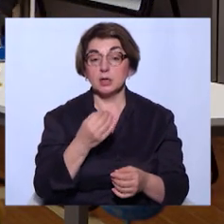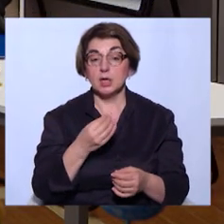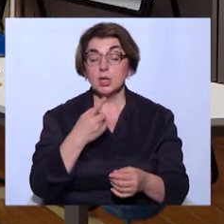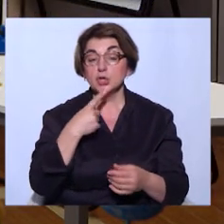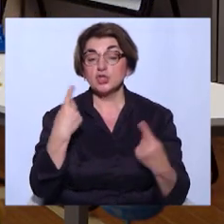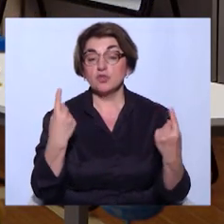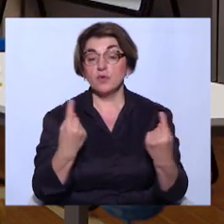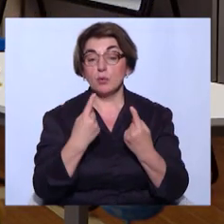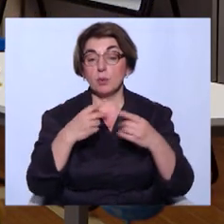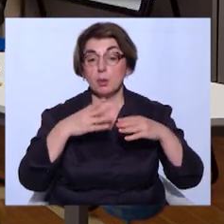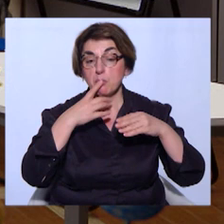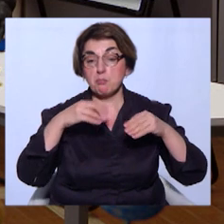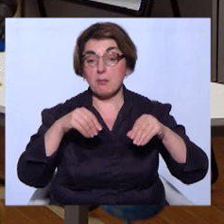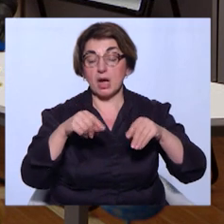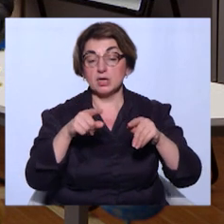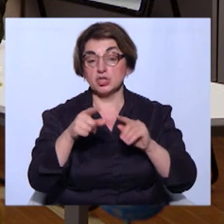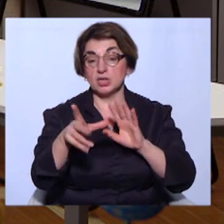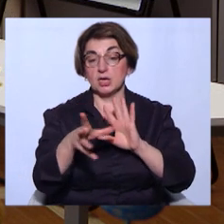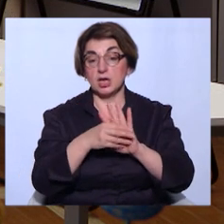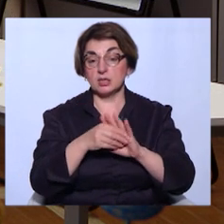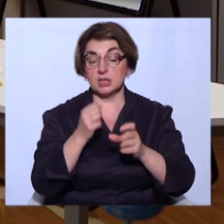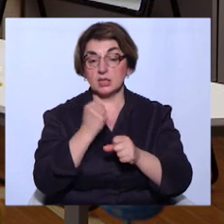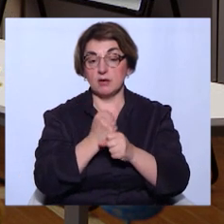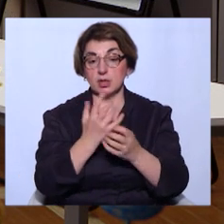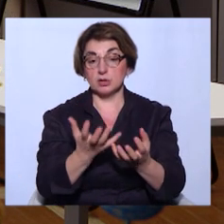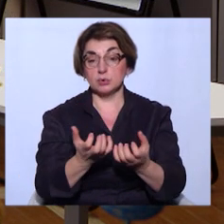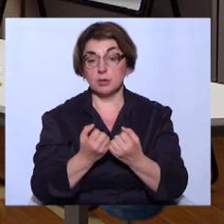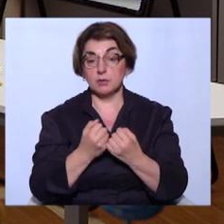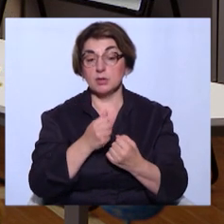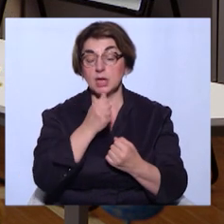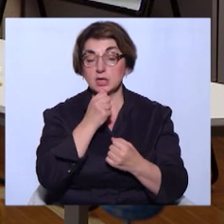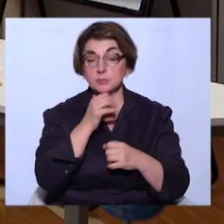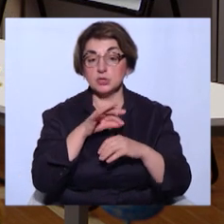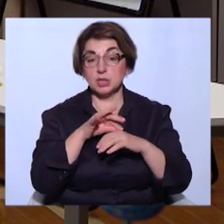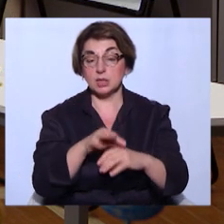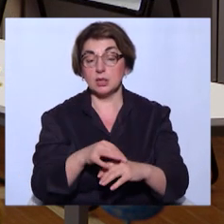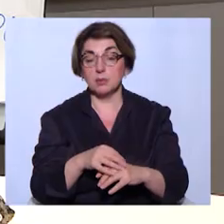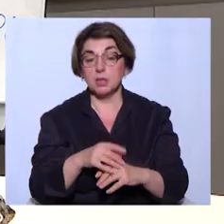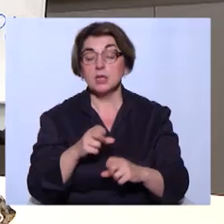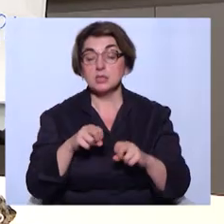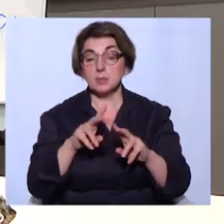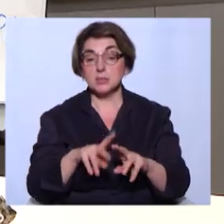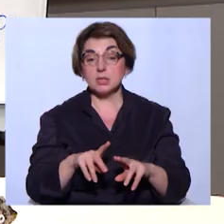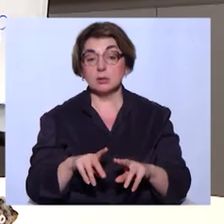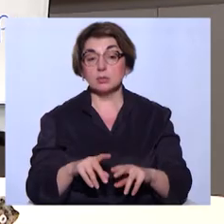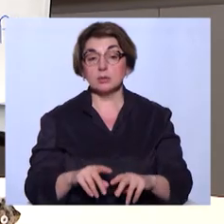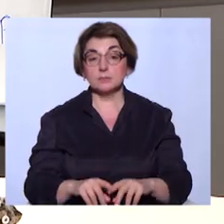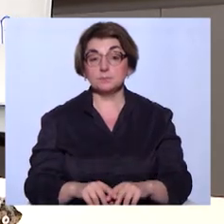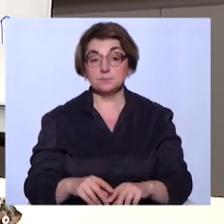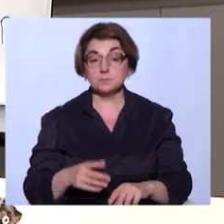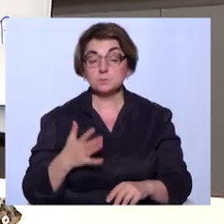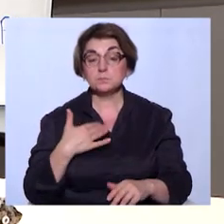მარილი მივიღო შენთან ერთად ექსპერიმენტის სახით. კერძოდ,